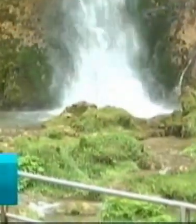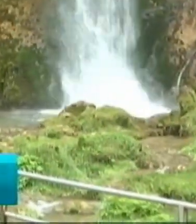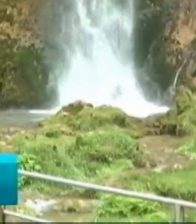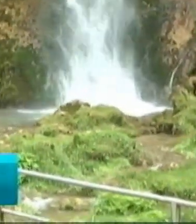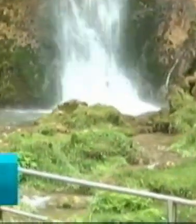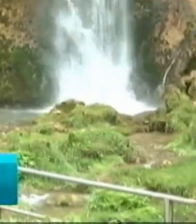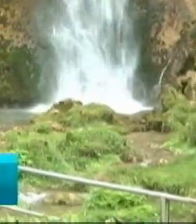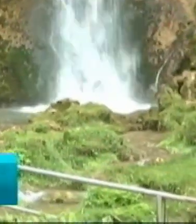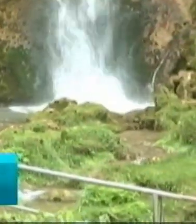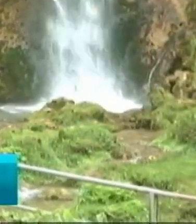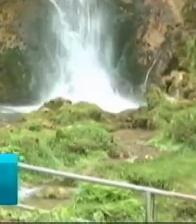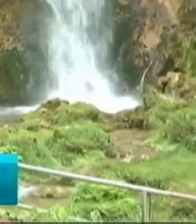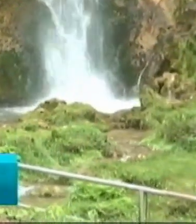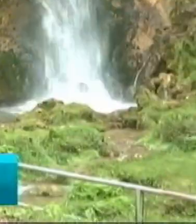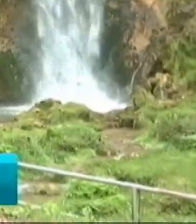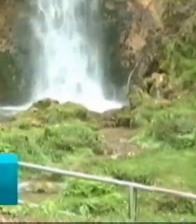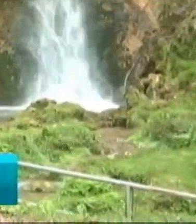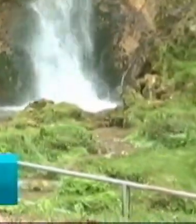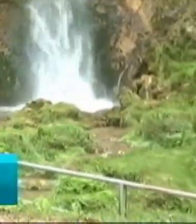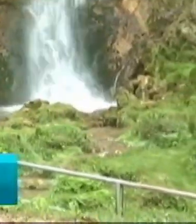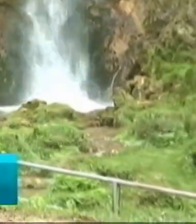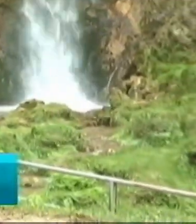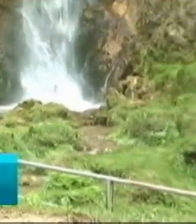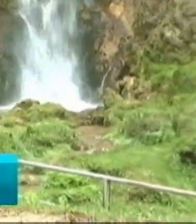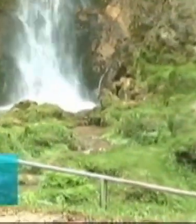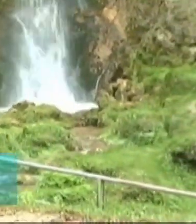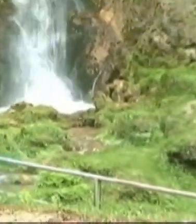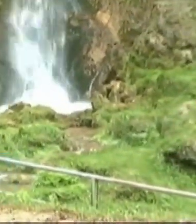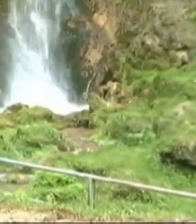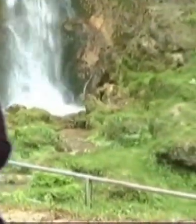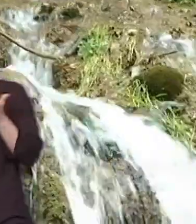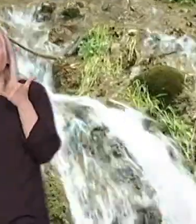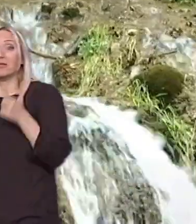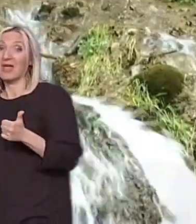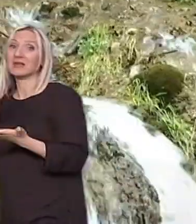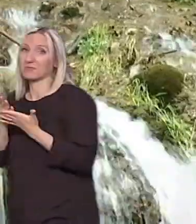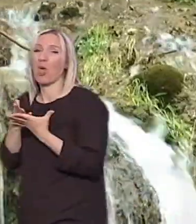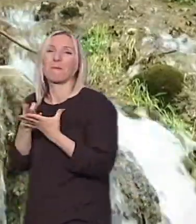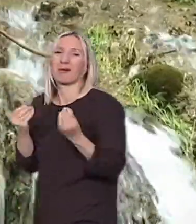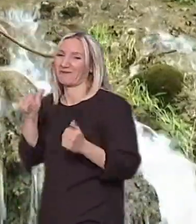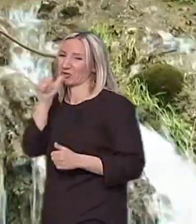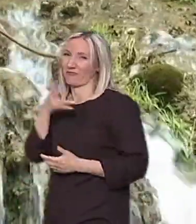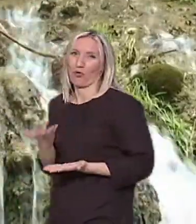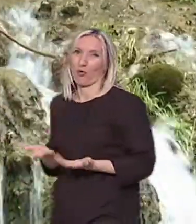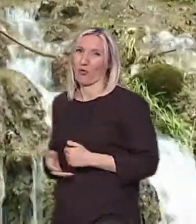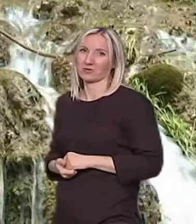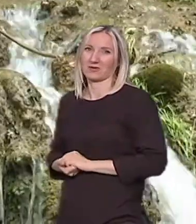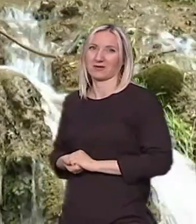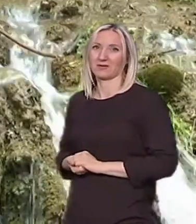se nedaleko od rute maratona. Međutim, ni jedan biciklista nije došao da ga vidi. Valjda im je danas bilo i previše vode.